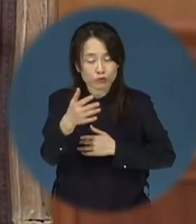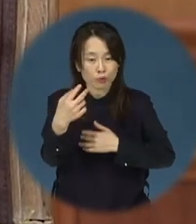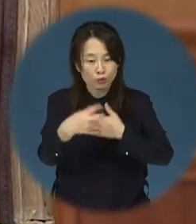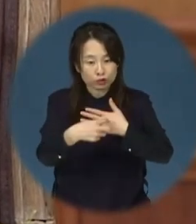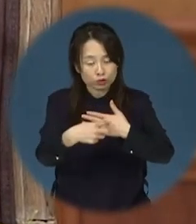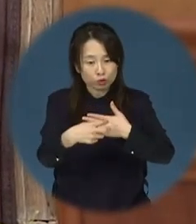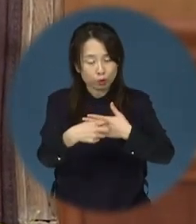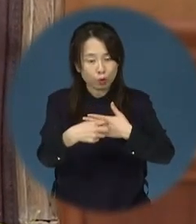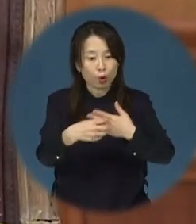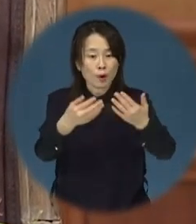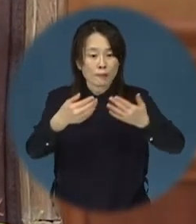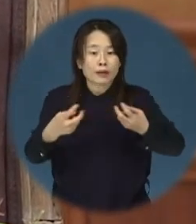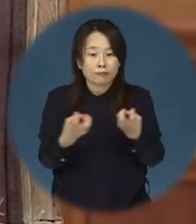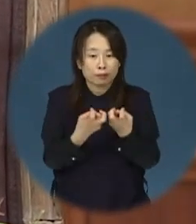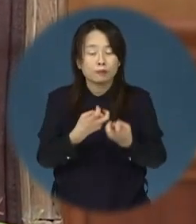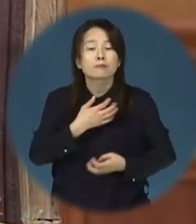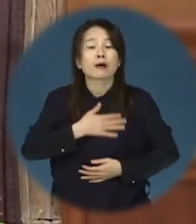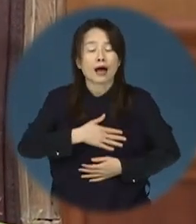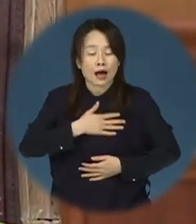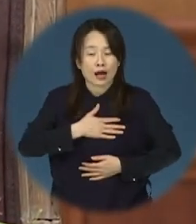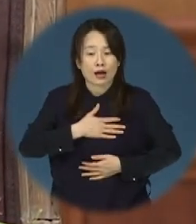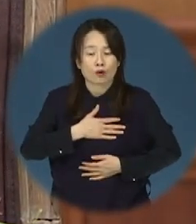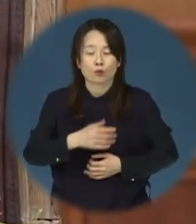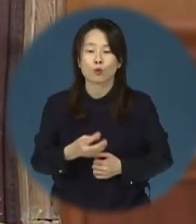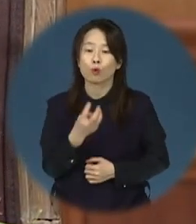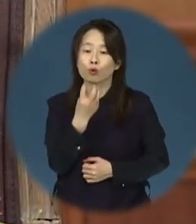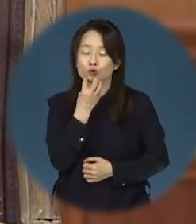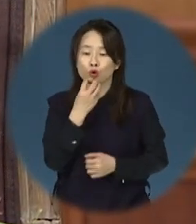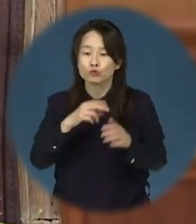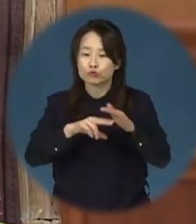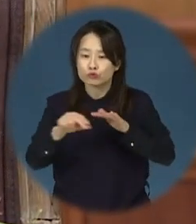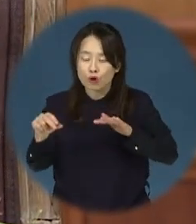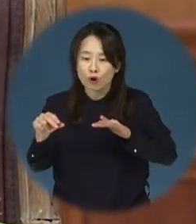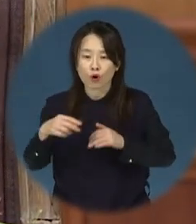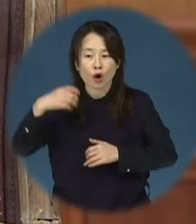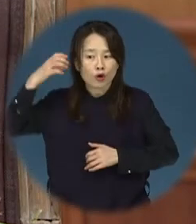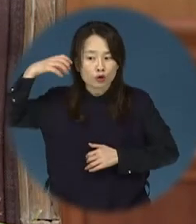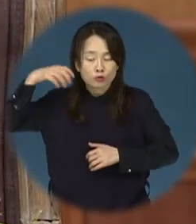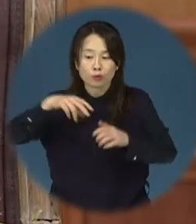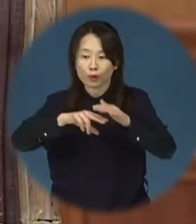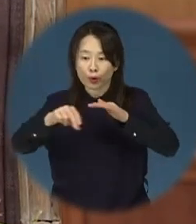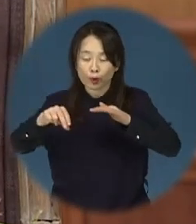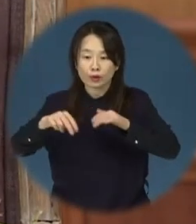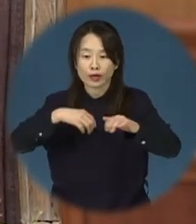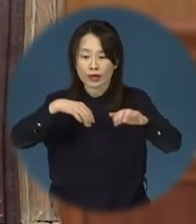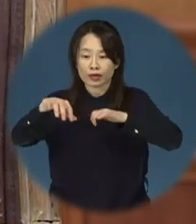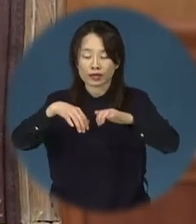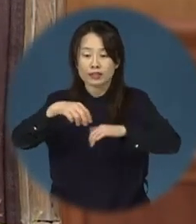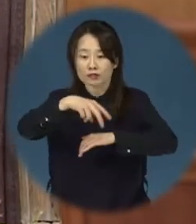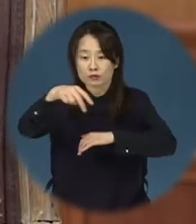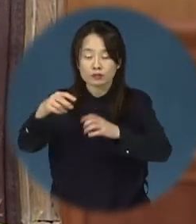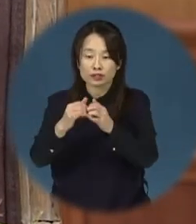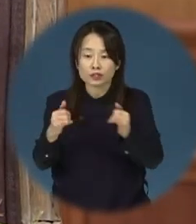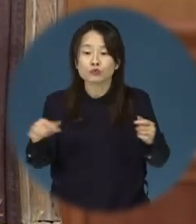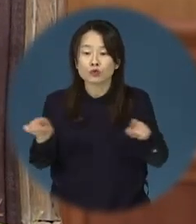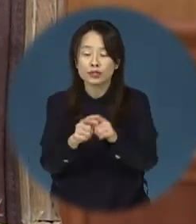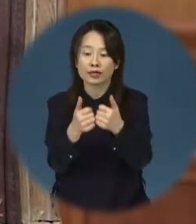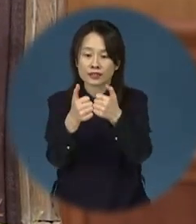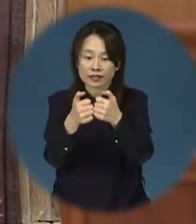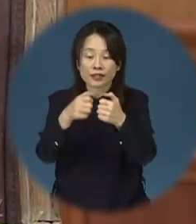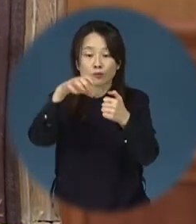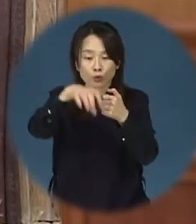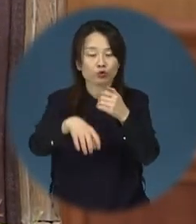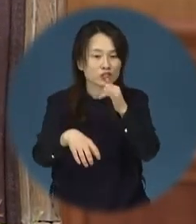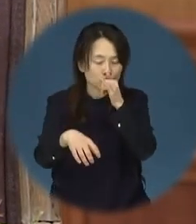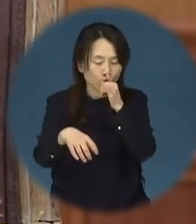아시고. 그러니까 뭐 서울역이랑 영등포역에서 노숙인 무료 진료 상담소를 찾아서 스스로